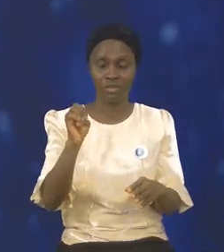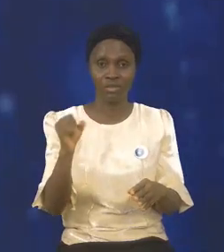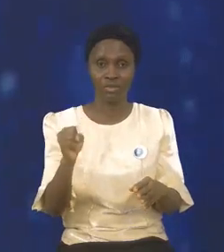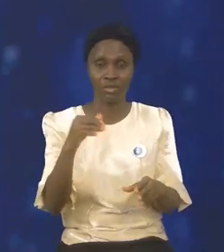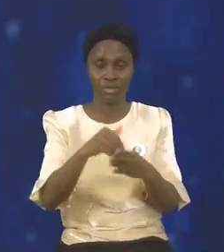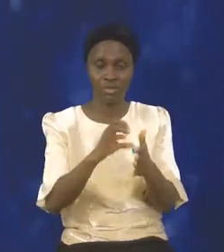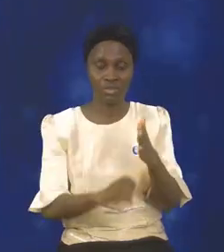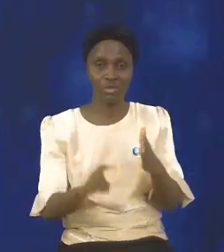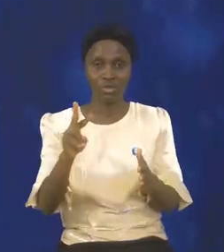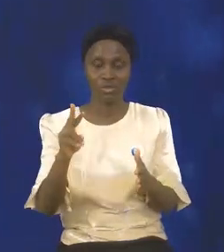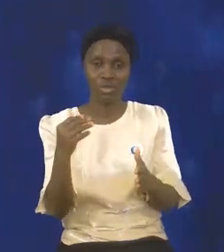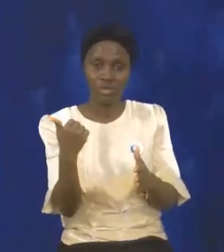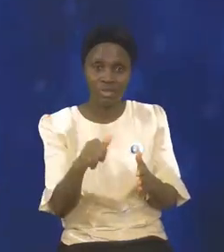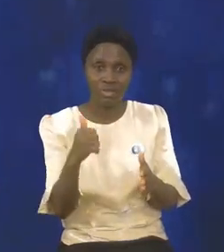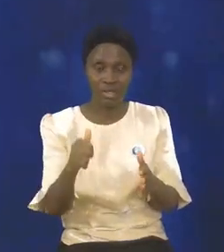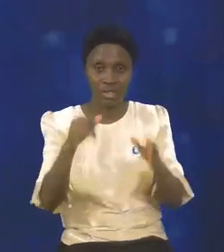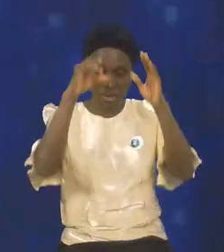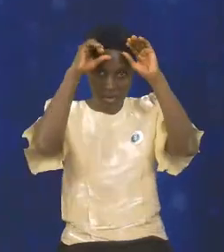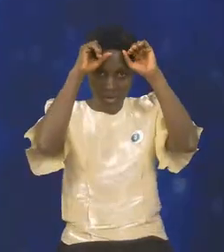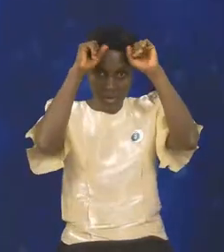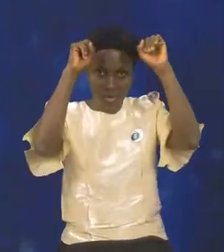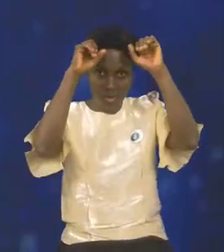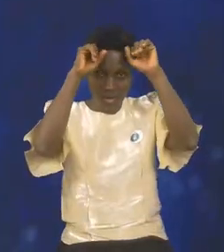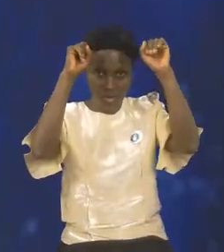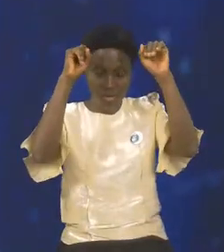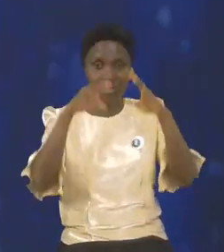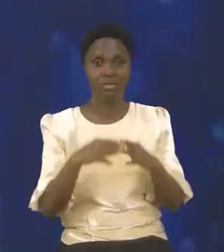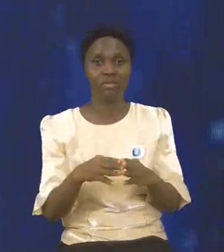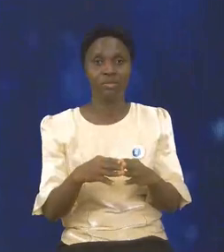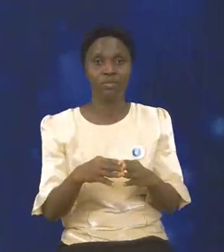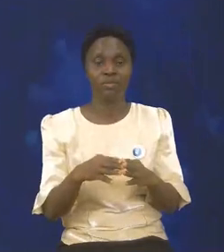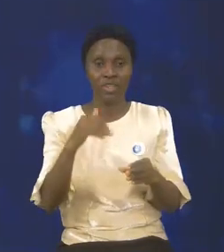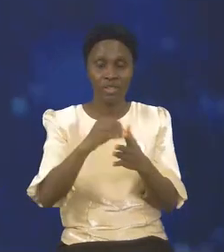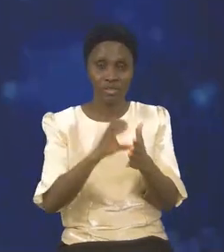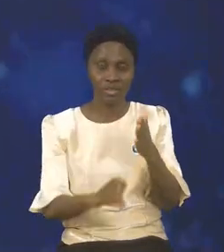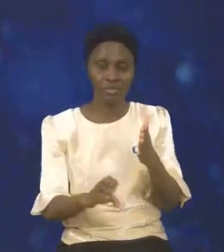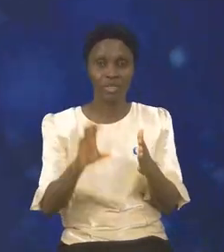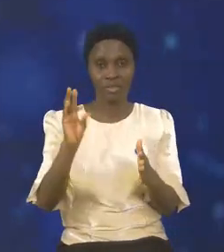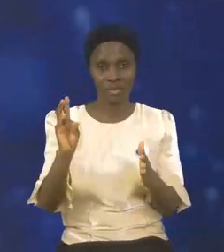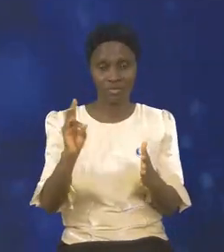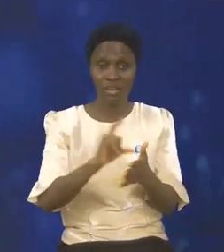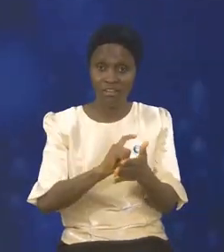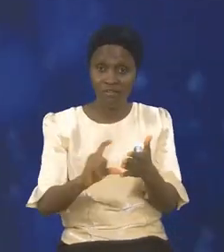2, 10 couronnes ou pour 10 cornes,